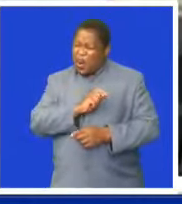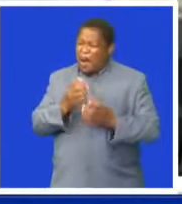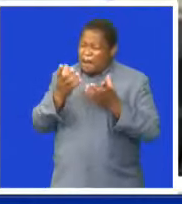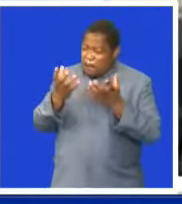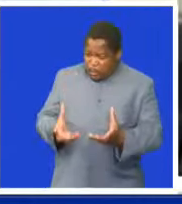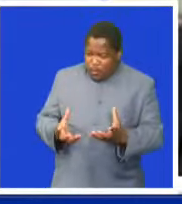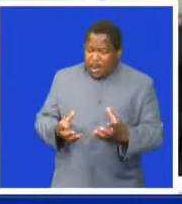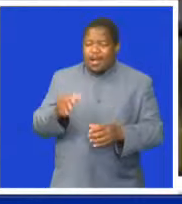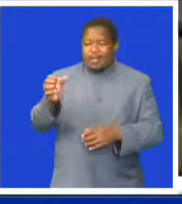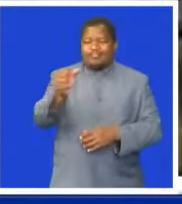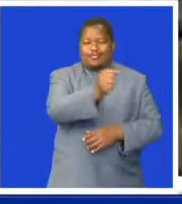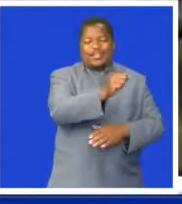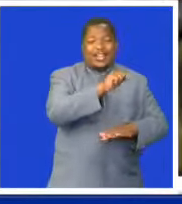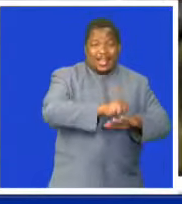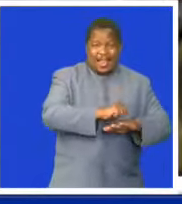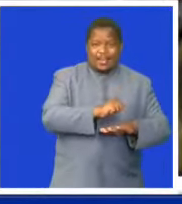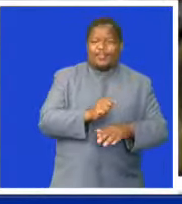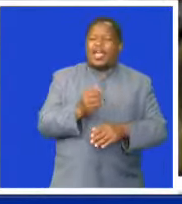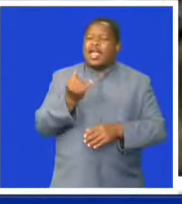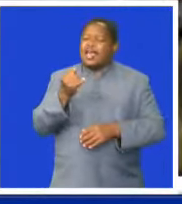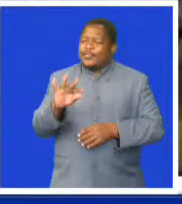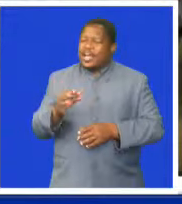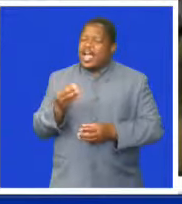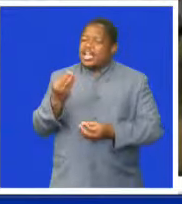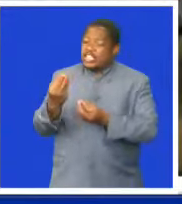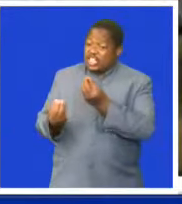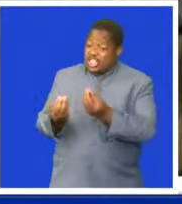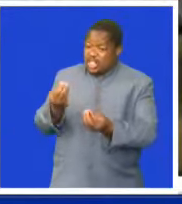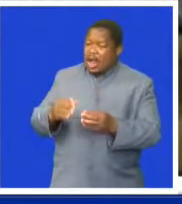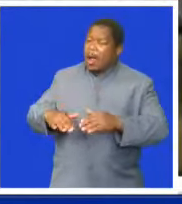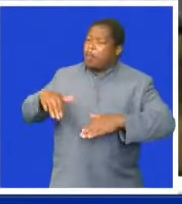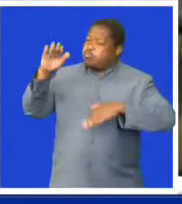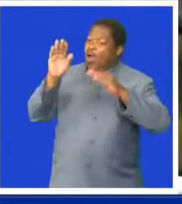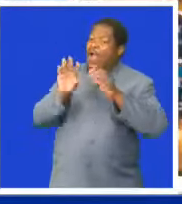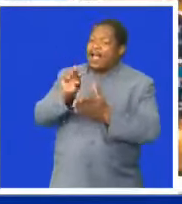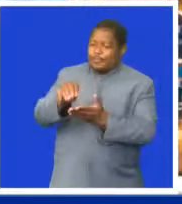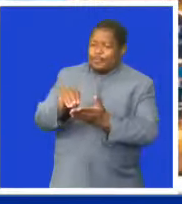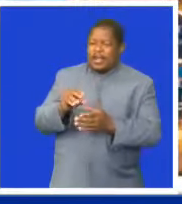ngabe bayamnakekela. Etindzabeni ngingiyani Msibi eMangayane.